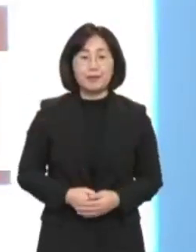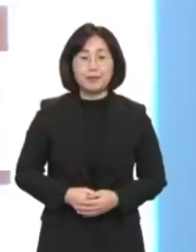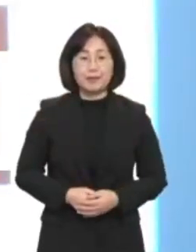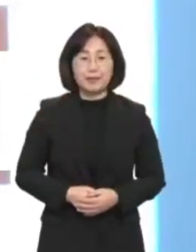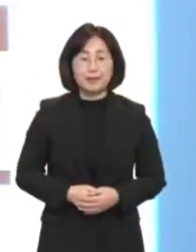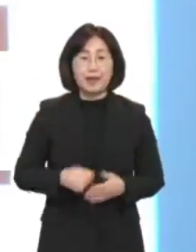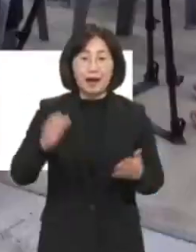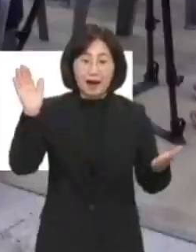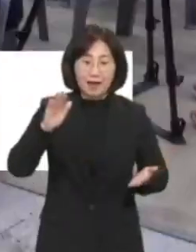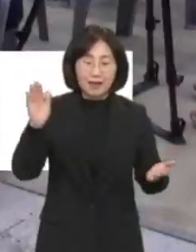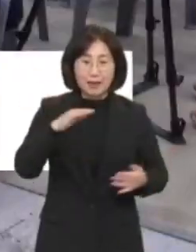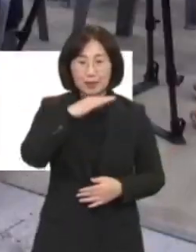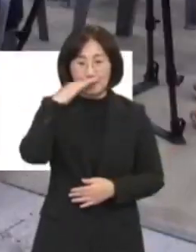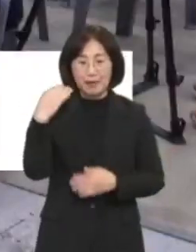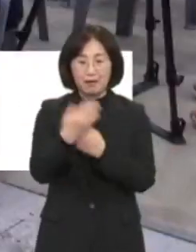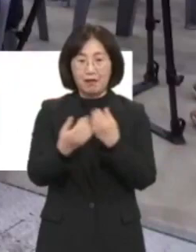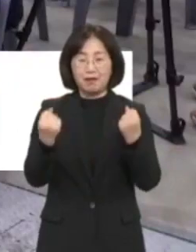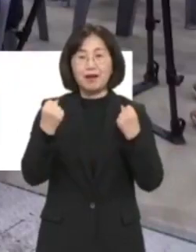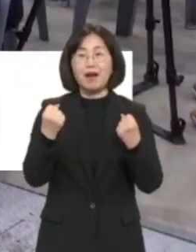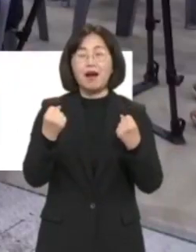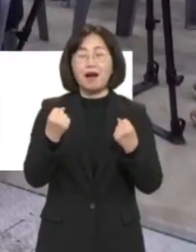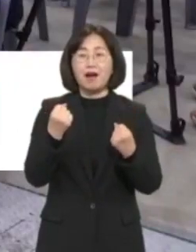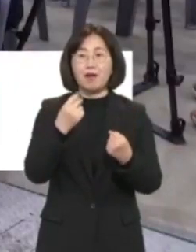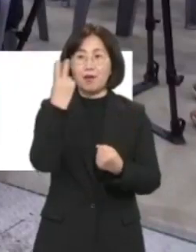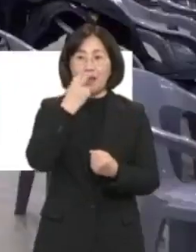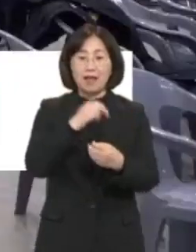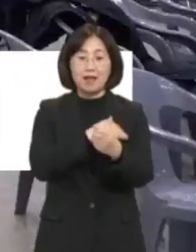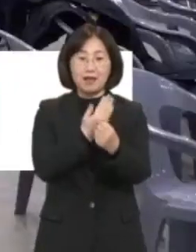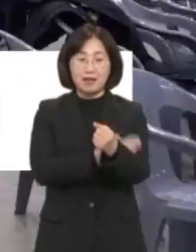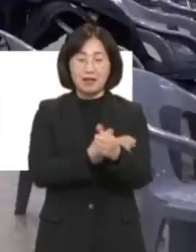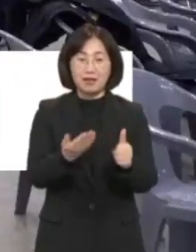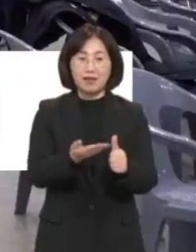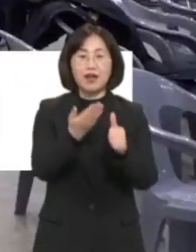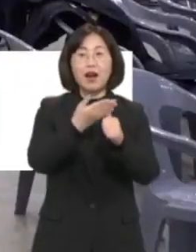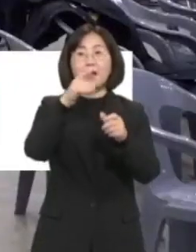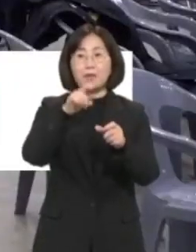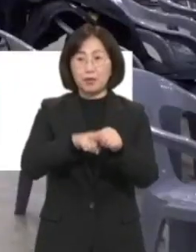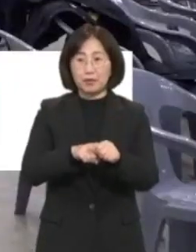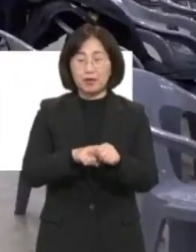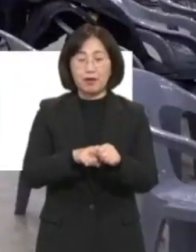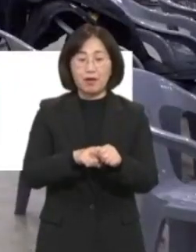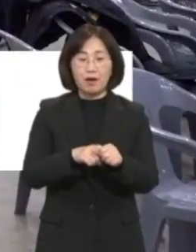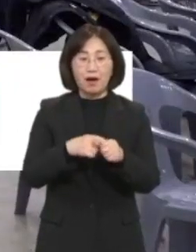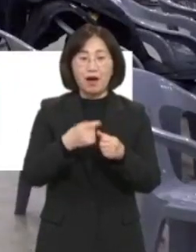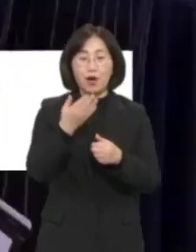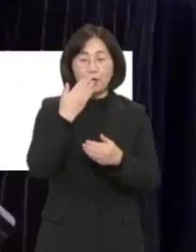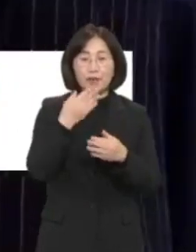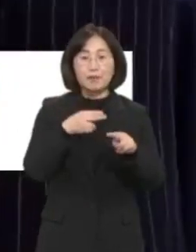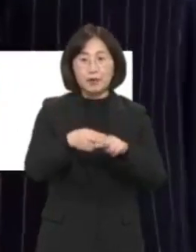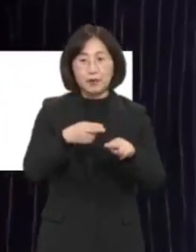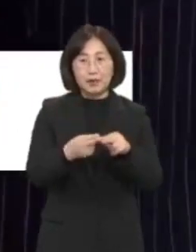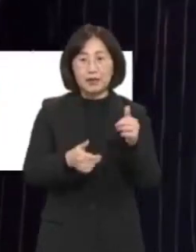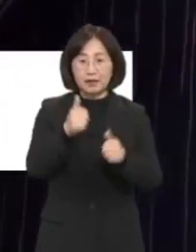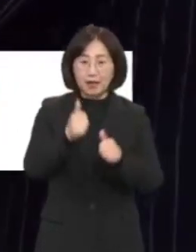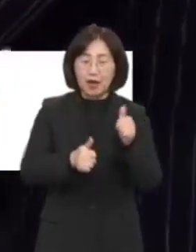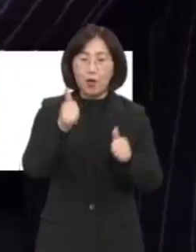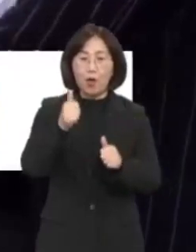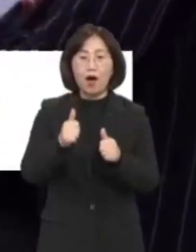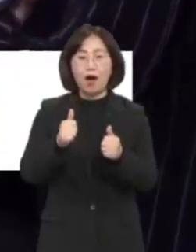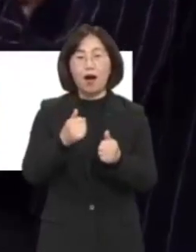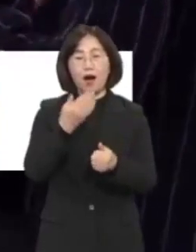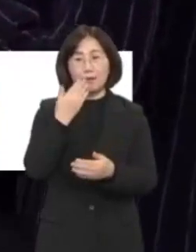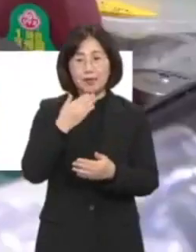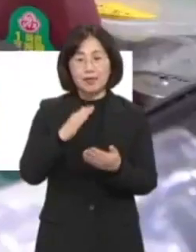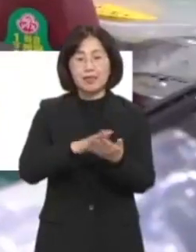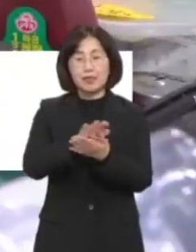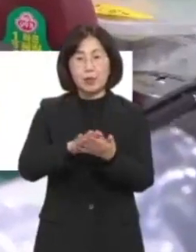성장기 학생들의 올바른 건강 관리 능력을 배양하기 위해 마련된 이번 행사에선 학교 급식 요리 경연 마당과 급식 놀이 마당